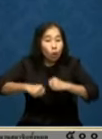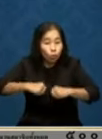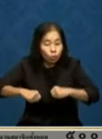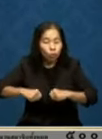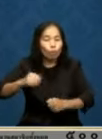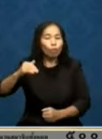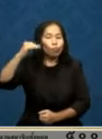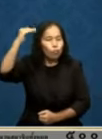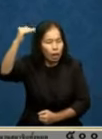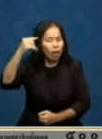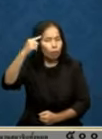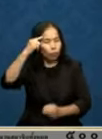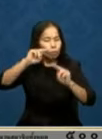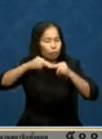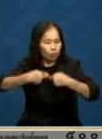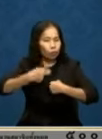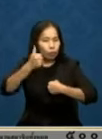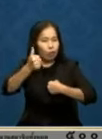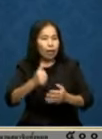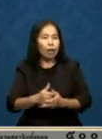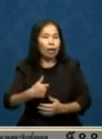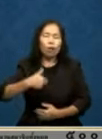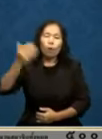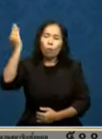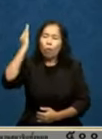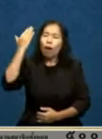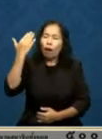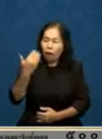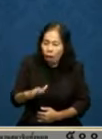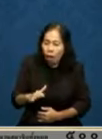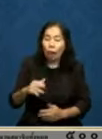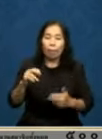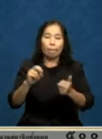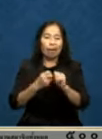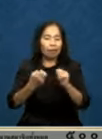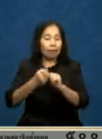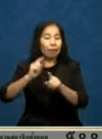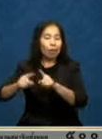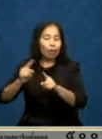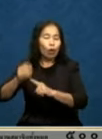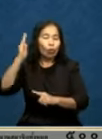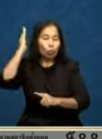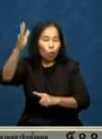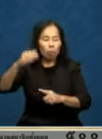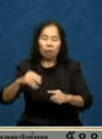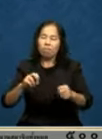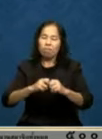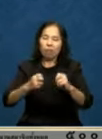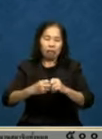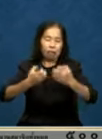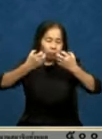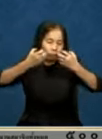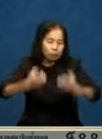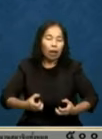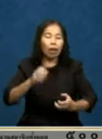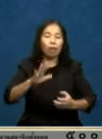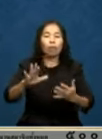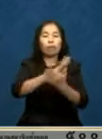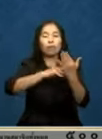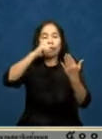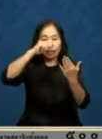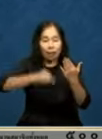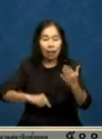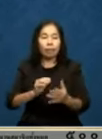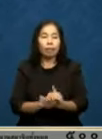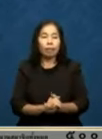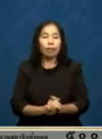ยผู้ใหญ่ด้วยนะคะดิฉันอภิปรายไปหลายรอบแล้วว่าปัญหานี้เนี่ยมันกำลังจะกลายเป็นปัญหาใหญ่ที่ส่งผลกระทบต่อประเทศการ